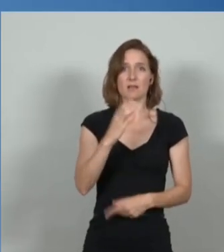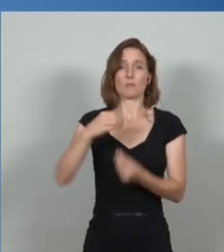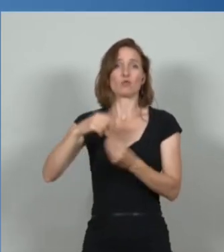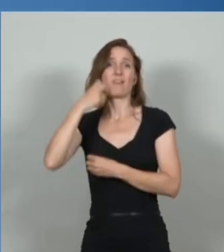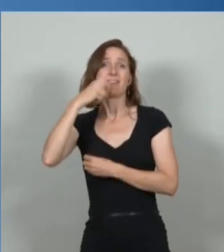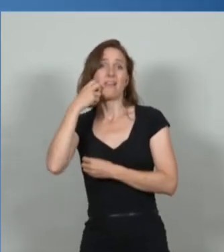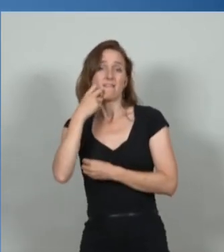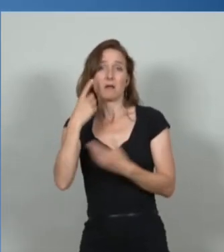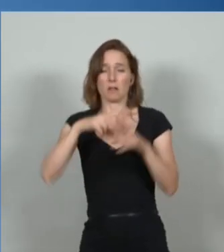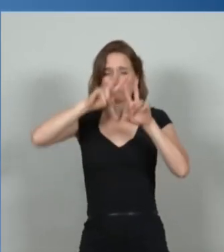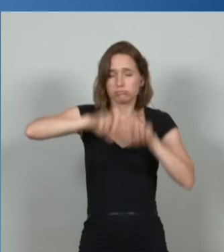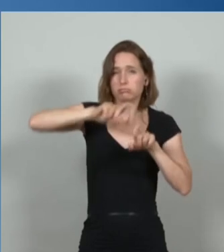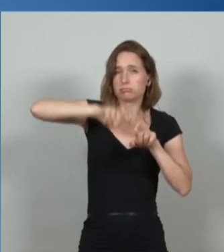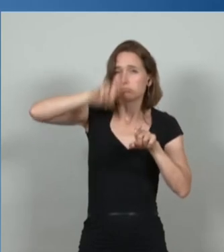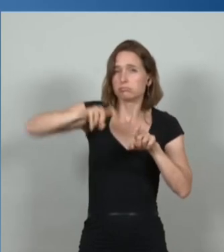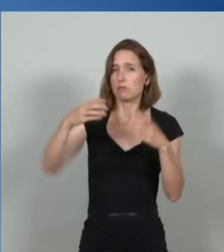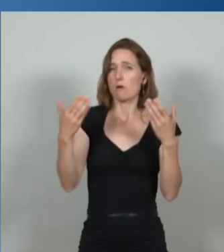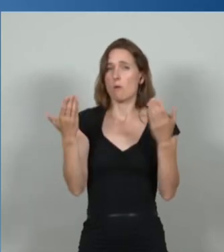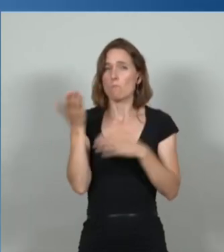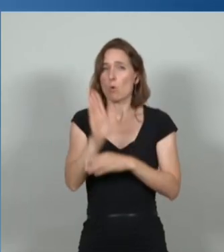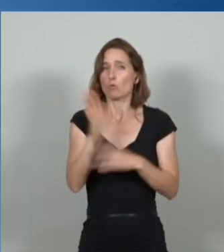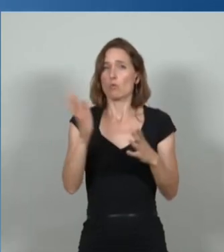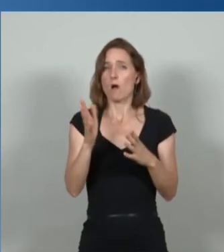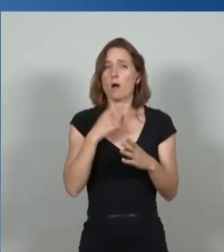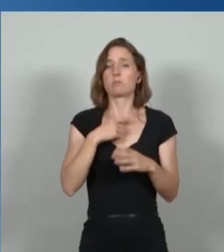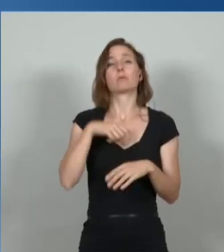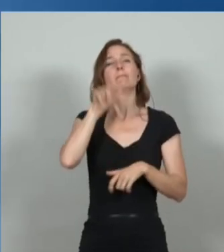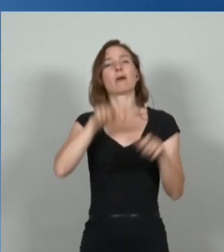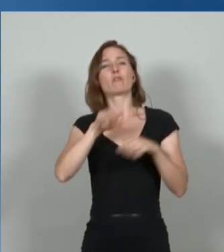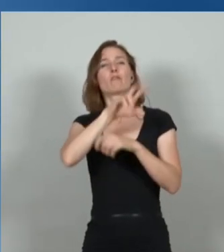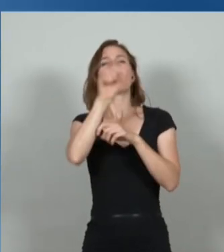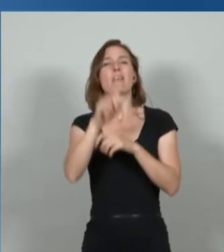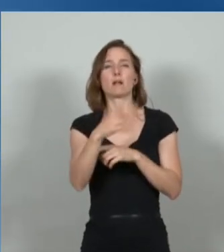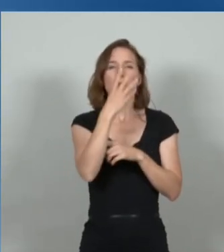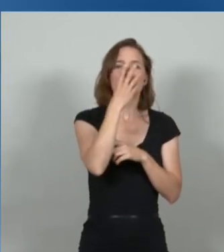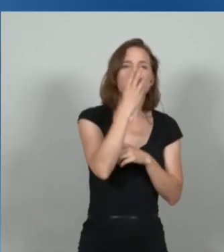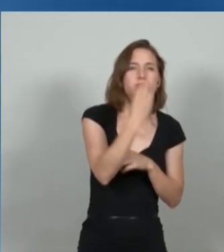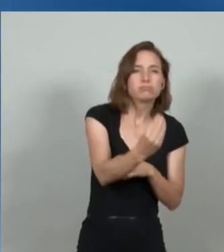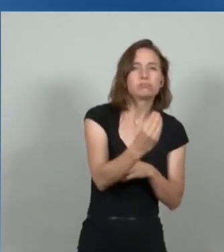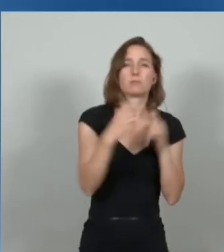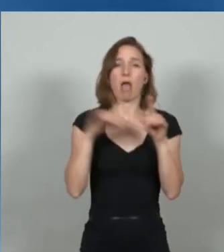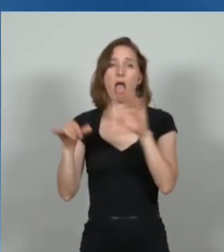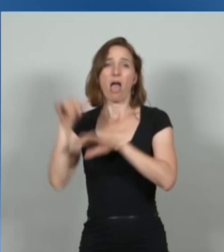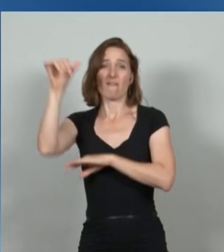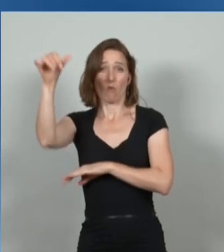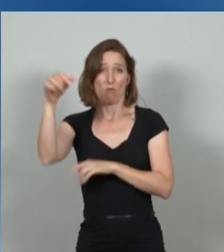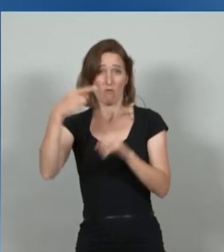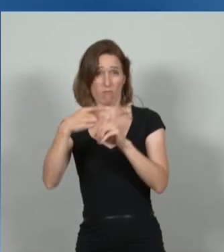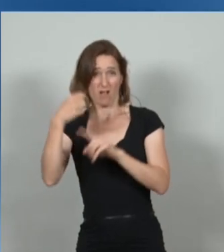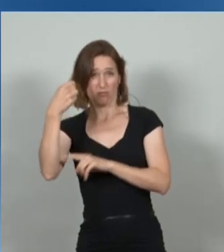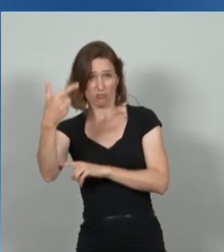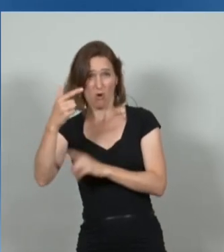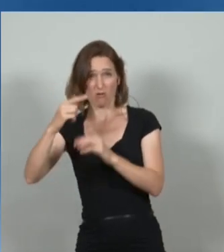CO2 de gaz carbonique que celui en TGV les avions émettent également d'autres gaz à effet de serre comme la vapeur d'eau